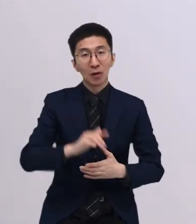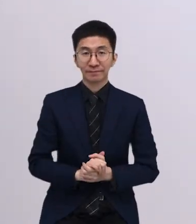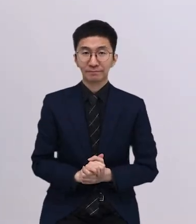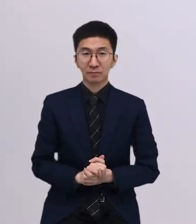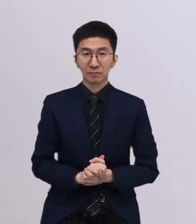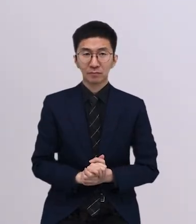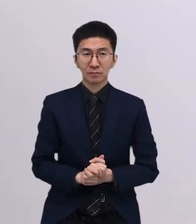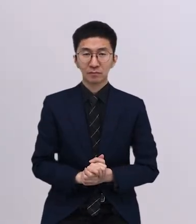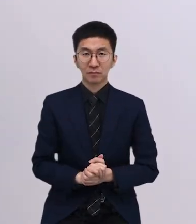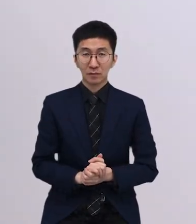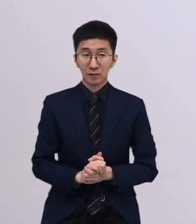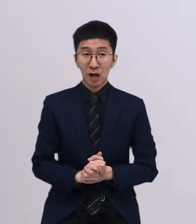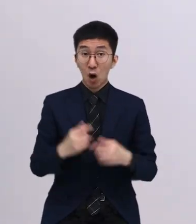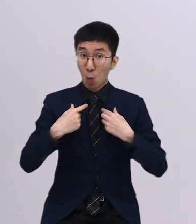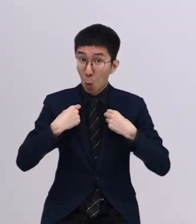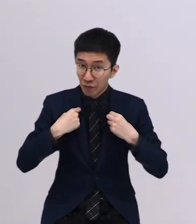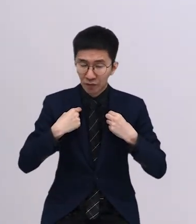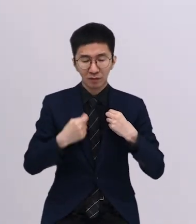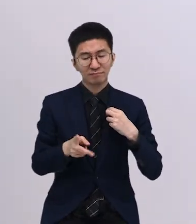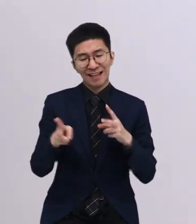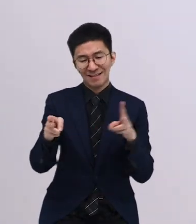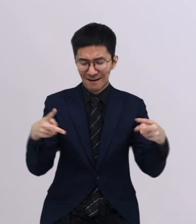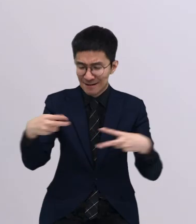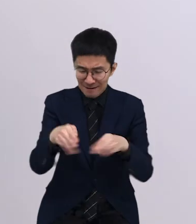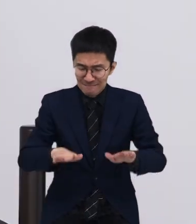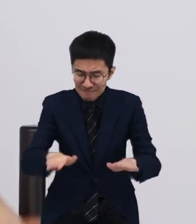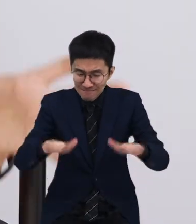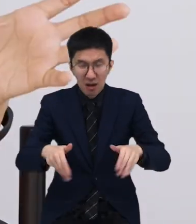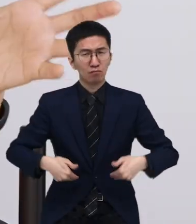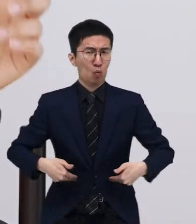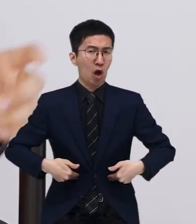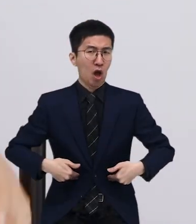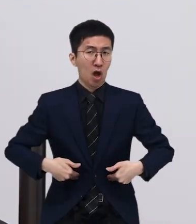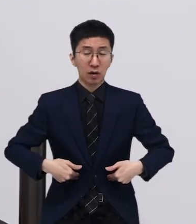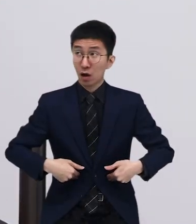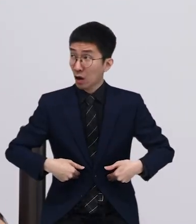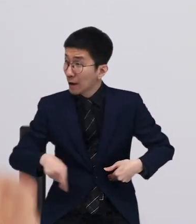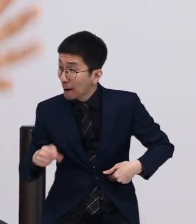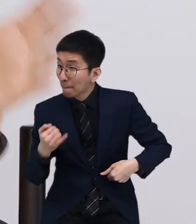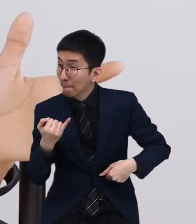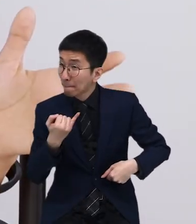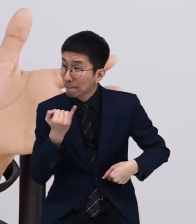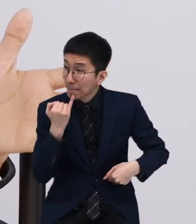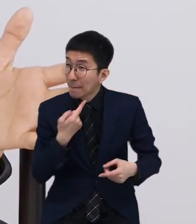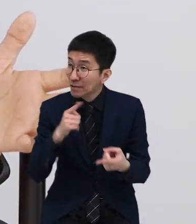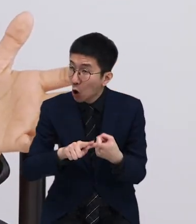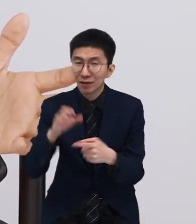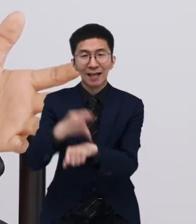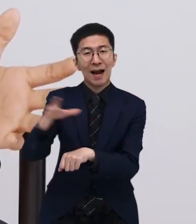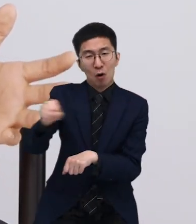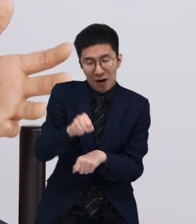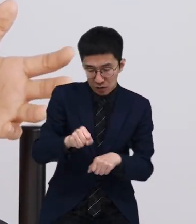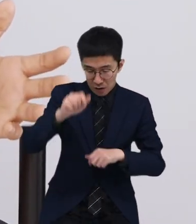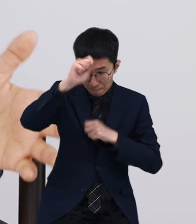방법이 있어요. 왜냐면 저는 수선이 많이 들어가야 되기 때문에 저한테 맞는 옷을 일단 첫 번째로 고르고 그 두